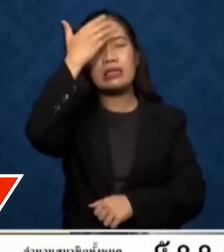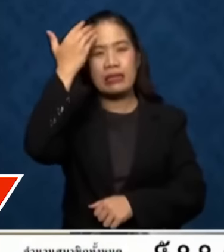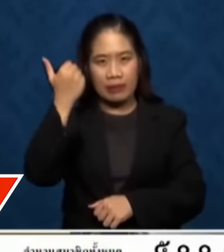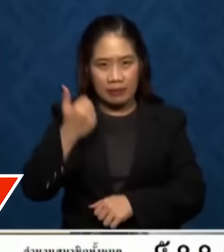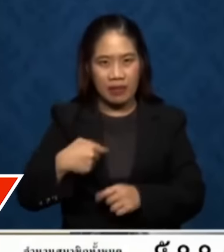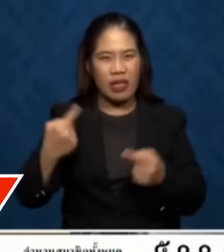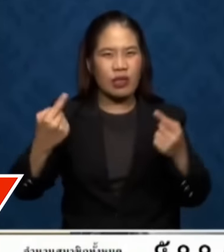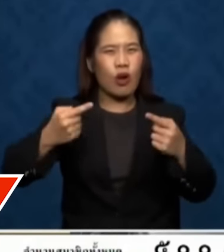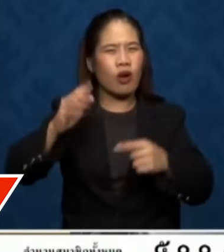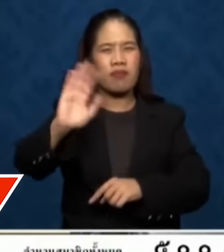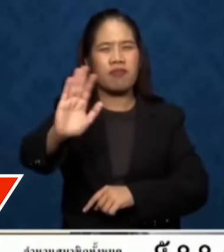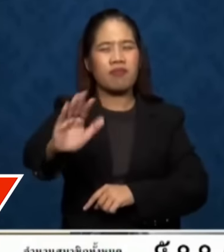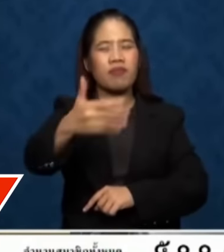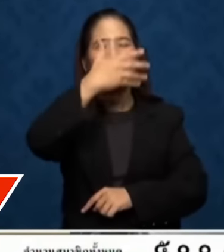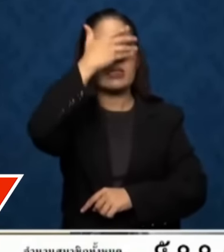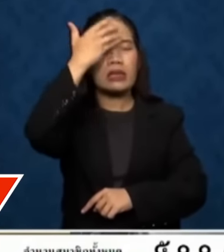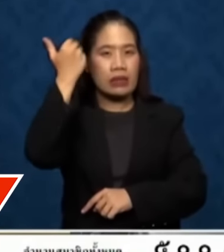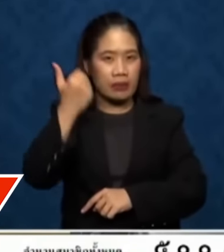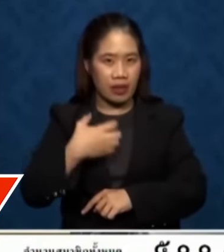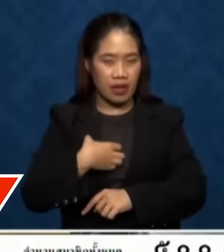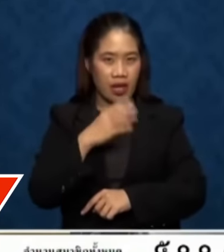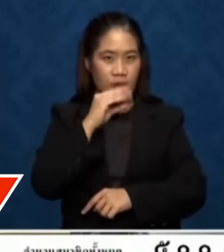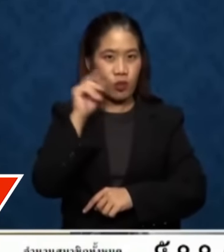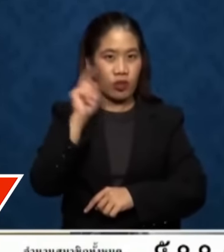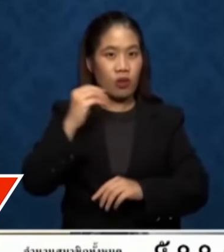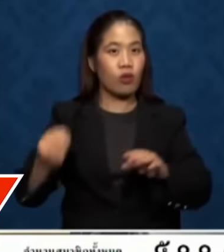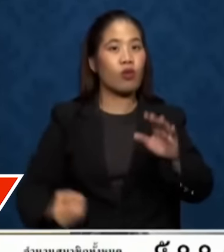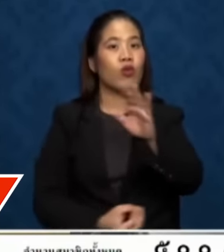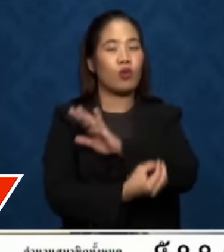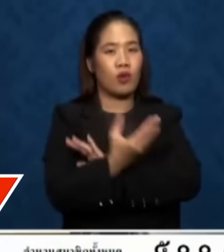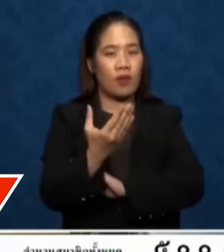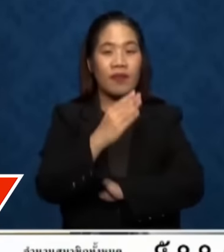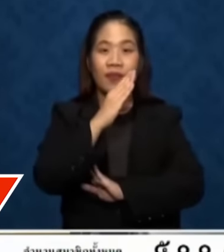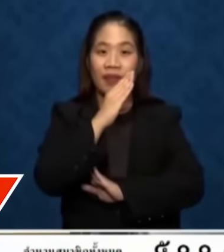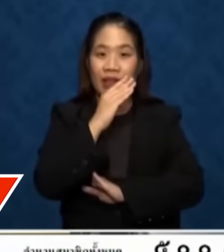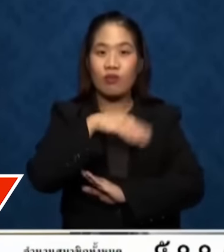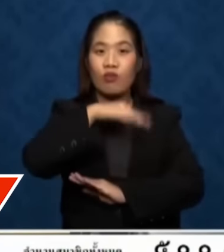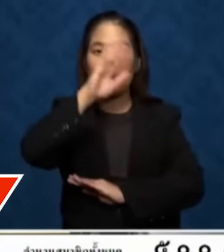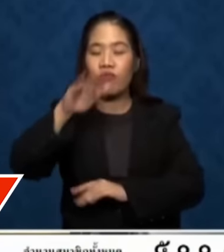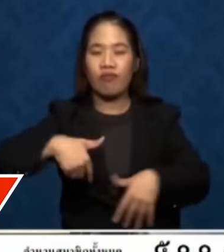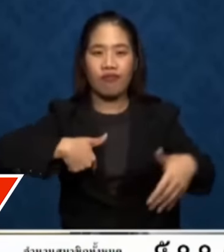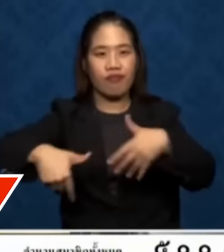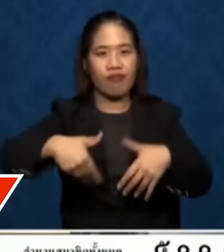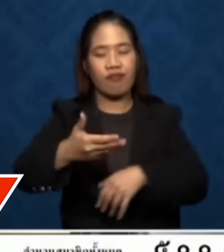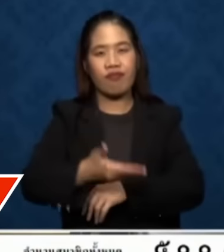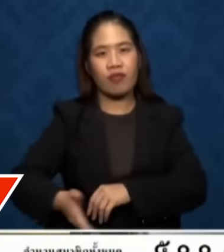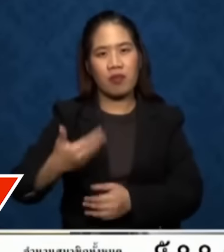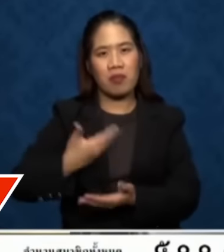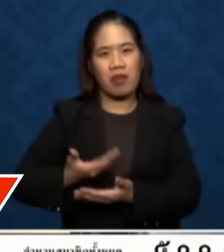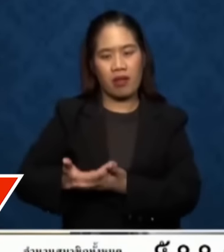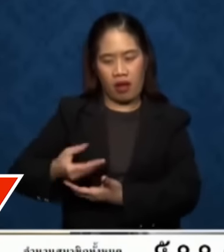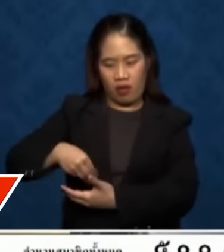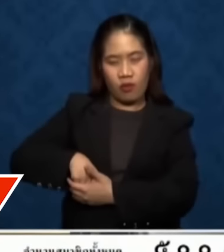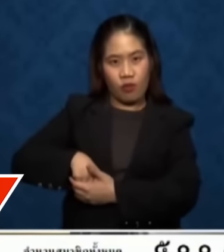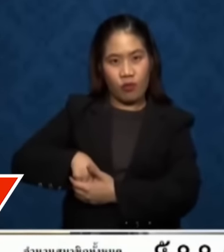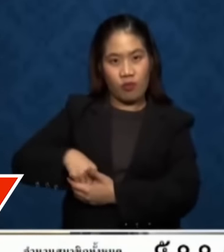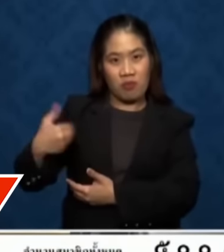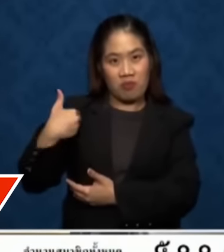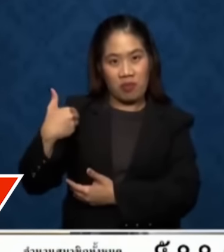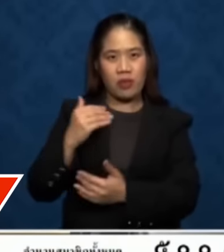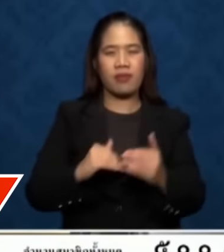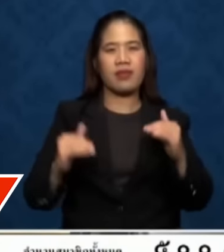ไปก่อนอยากให้พูดเรื่องของโอกาสถ้าพี่น้องประชาชนทุกคนมีเงินในกระเป๋ามีสิทธิที่เ